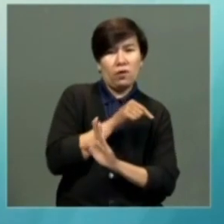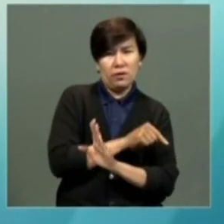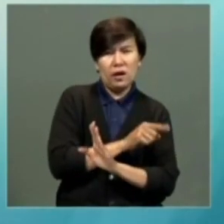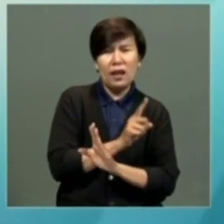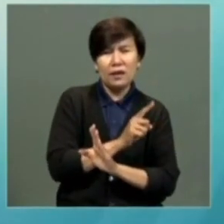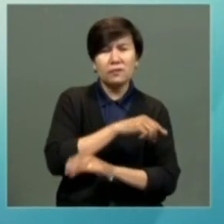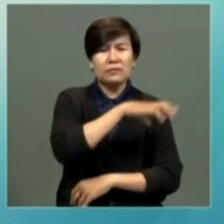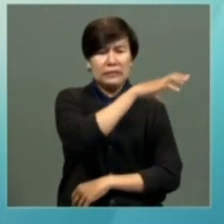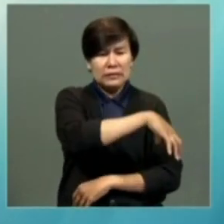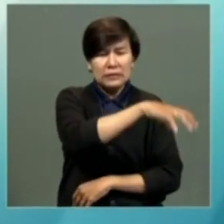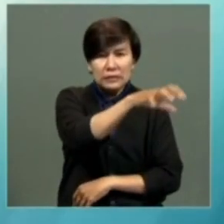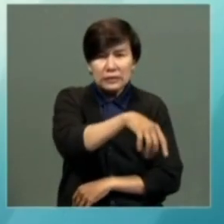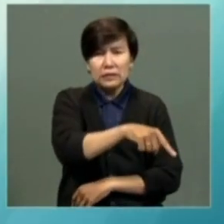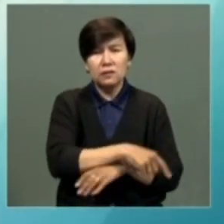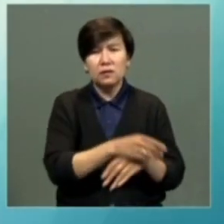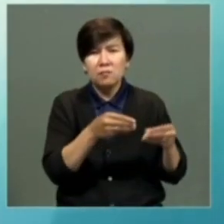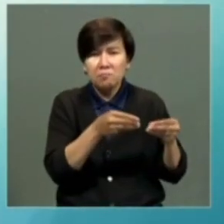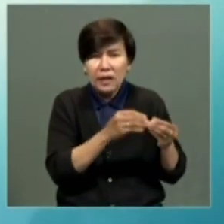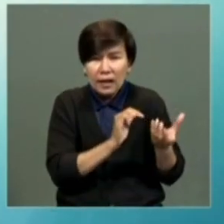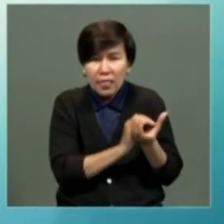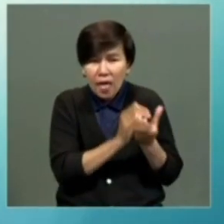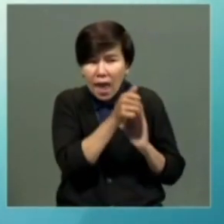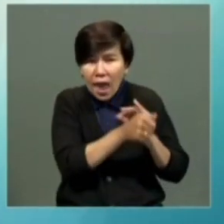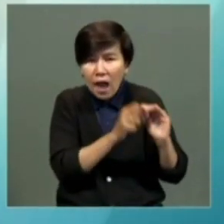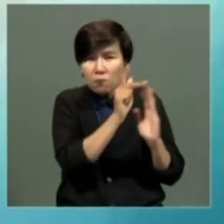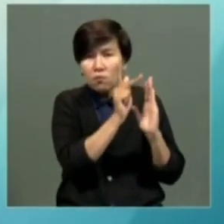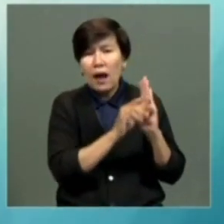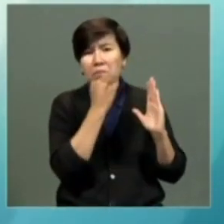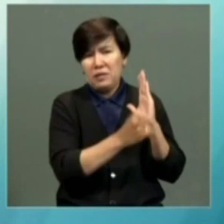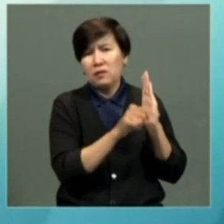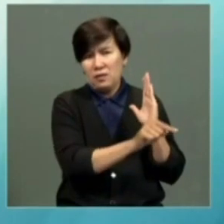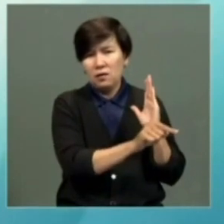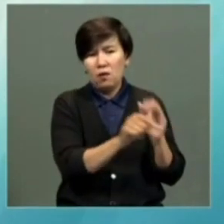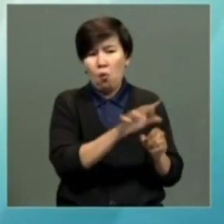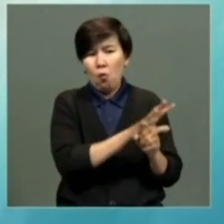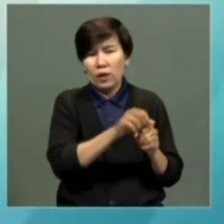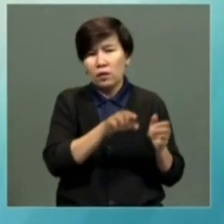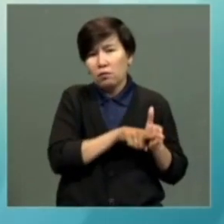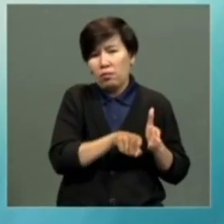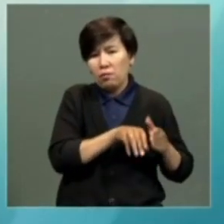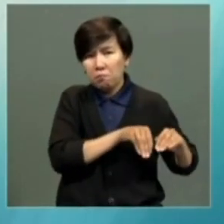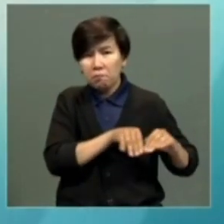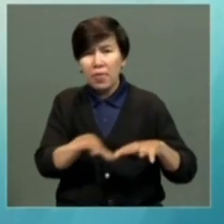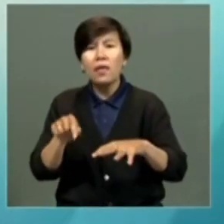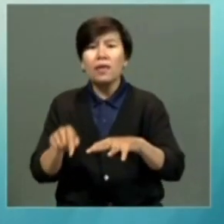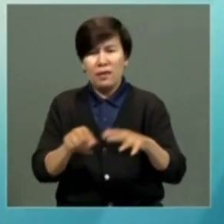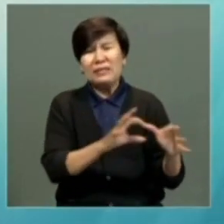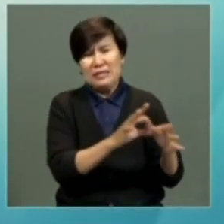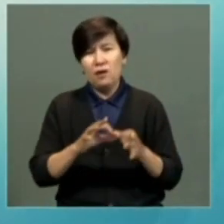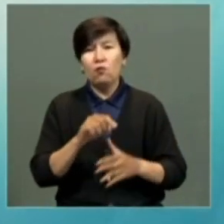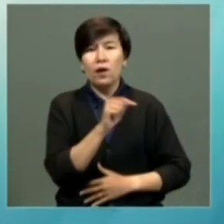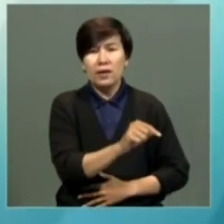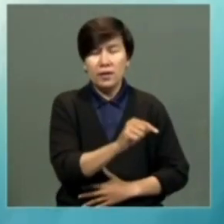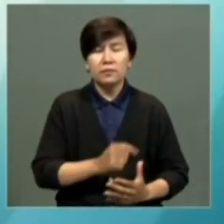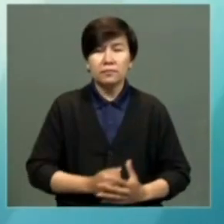ปกับสถานที่ลักลอบเล่นการพนันก็ยังมีแนวโน้มว่าจะเชื่อมโยงกันอยู่ตรงนี้นะครับ